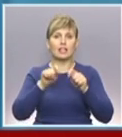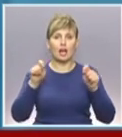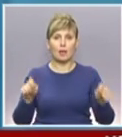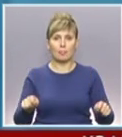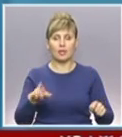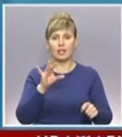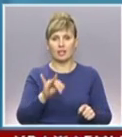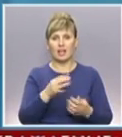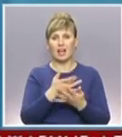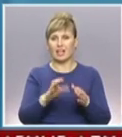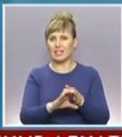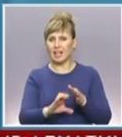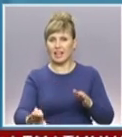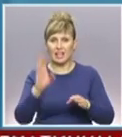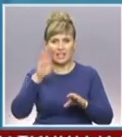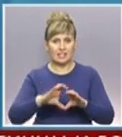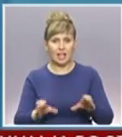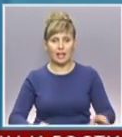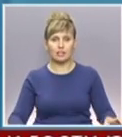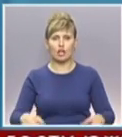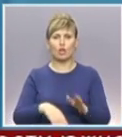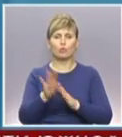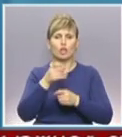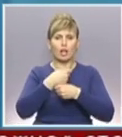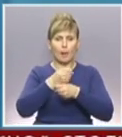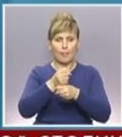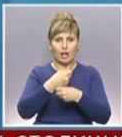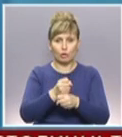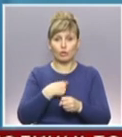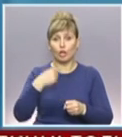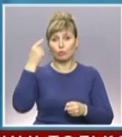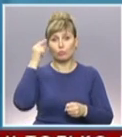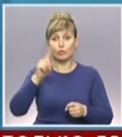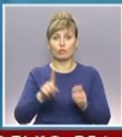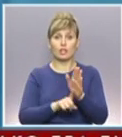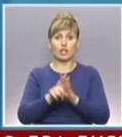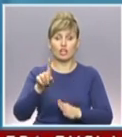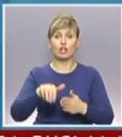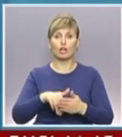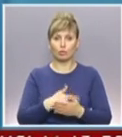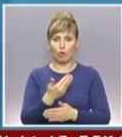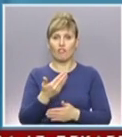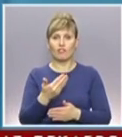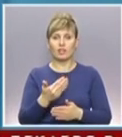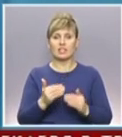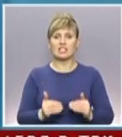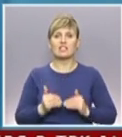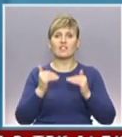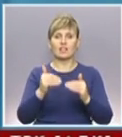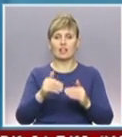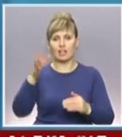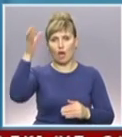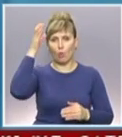же коммерциализация, перенос лучших лабораторий, все это, я думаю, начало нового сдвига в